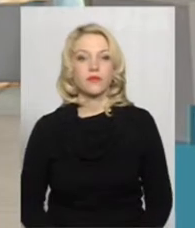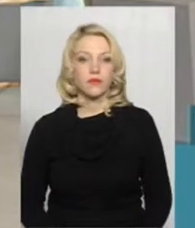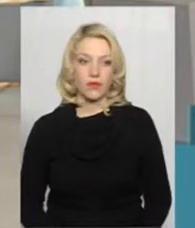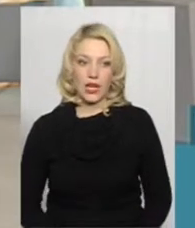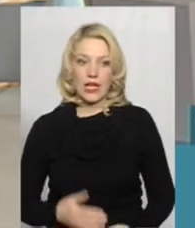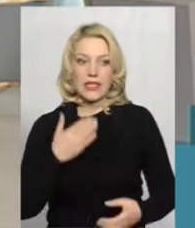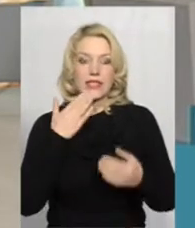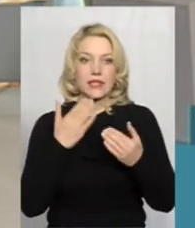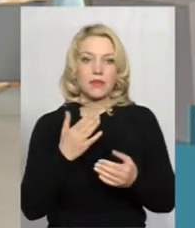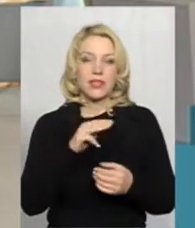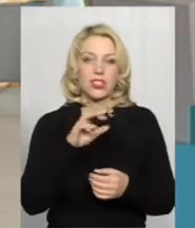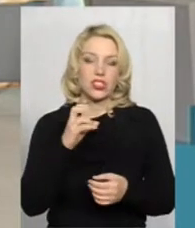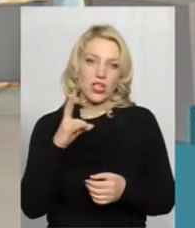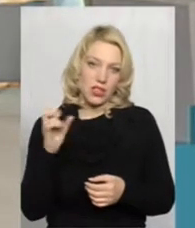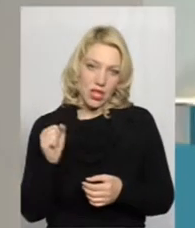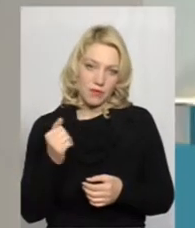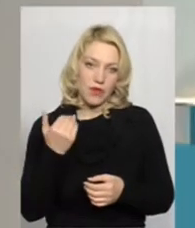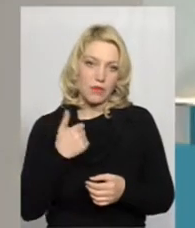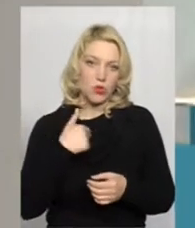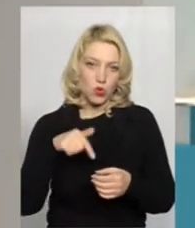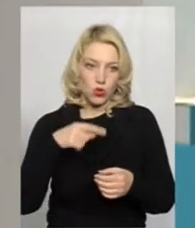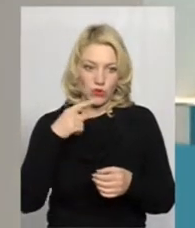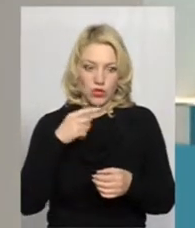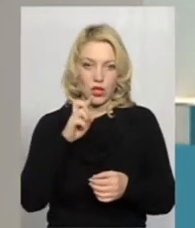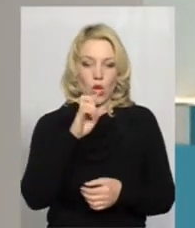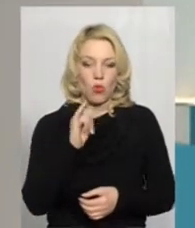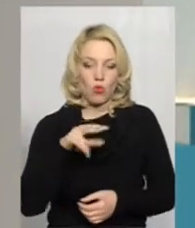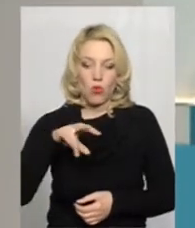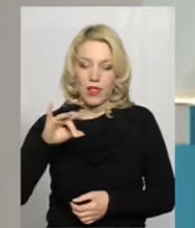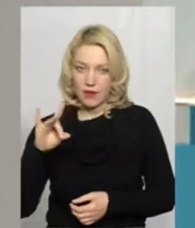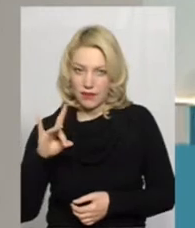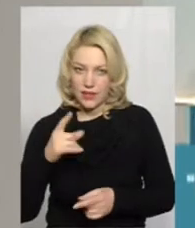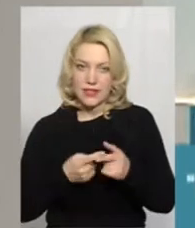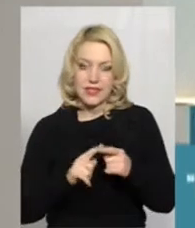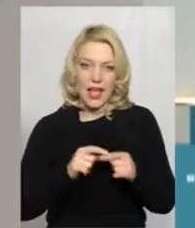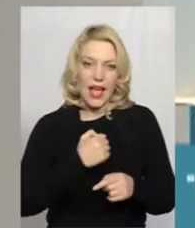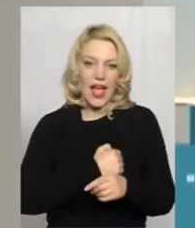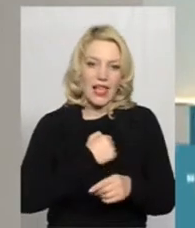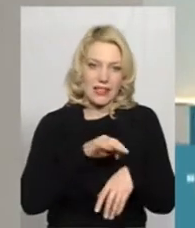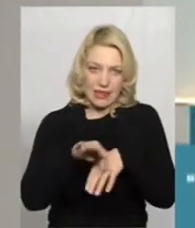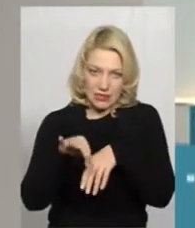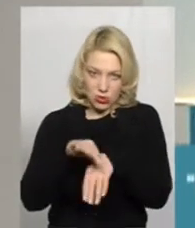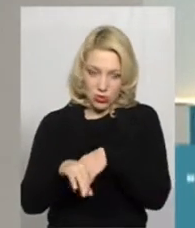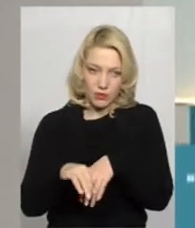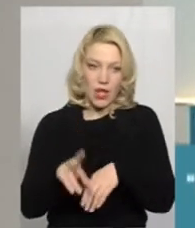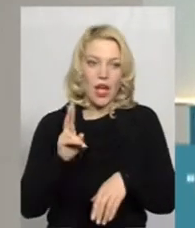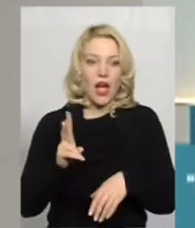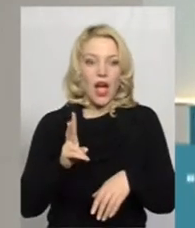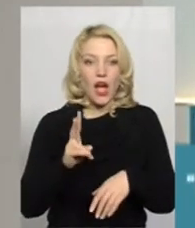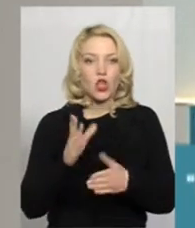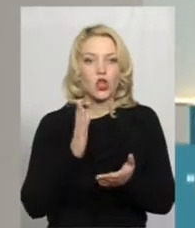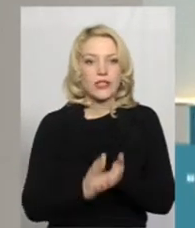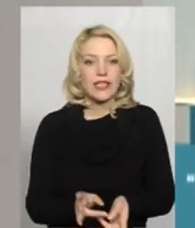Запитання до пані Жан. Ми вже тут говорили про булера, про агресора. А хто найчастіше